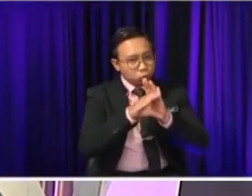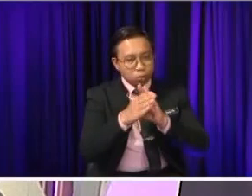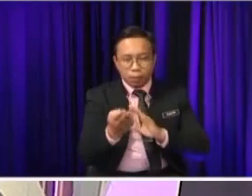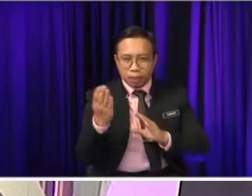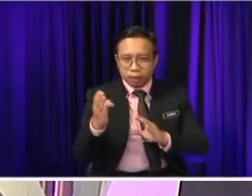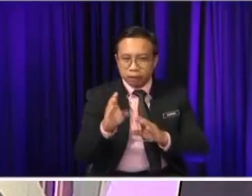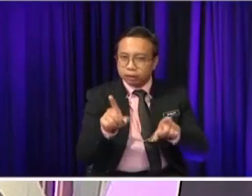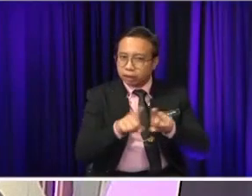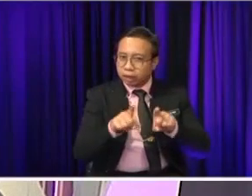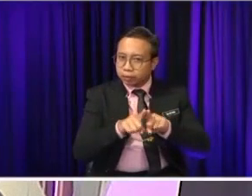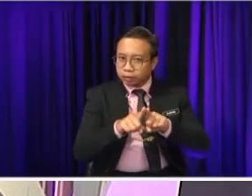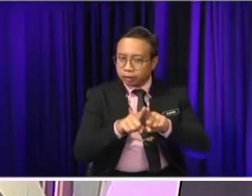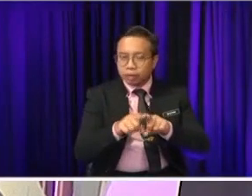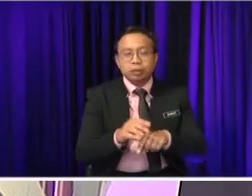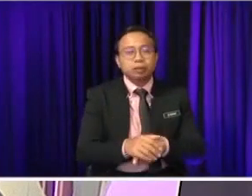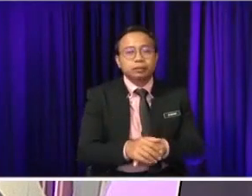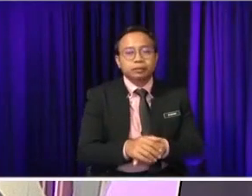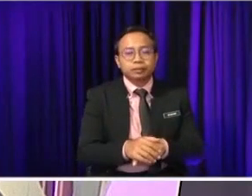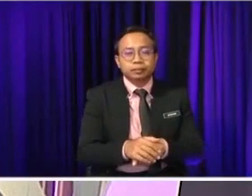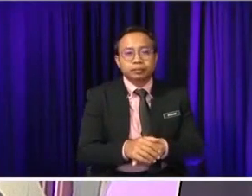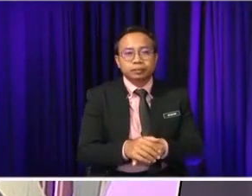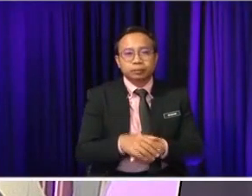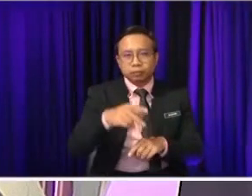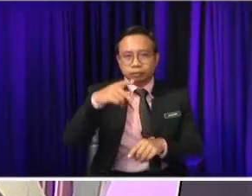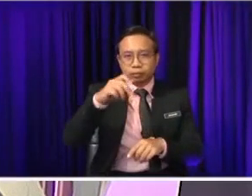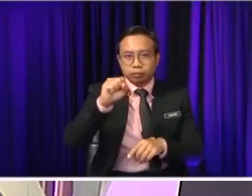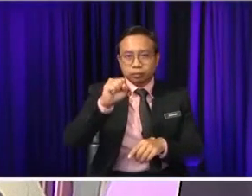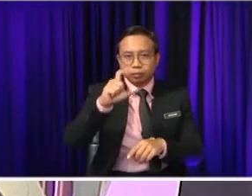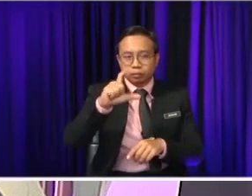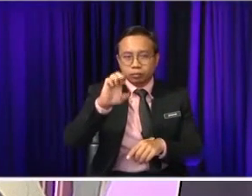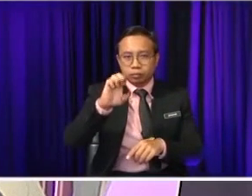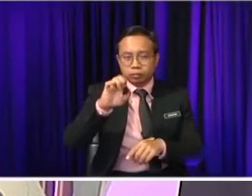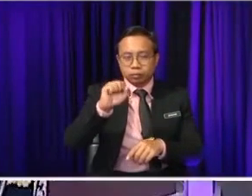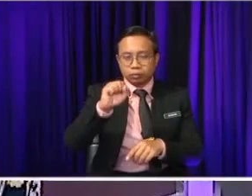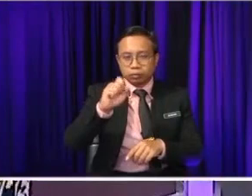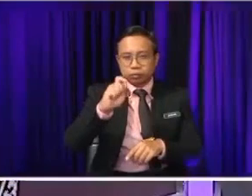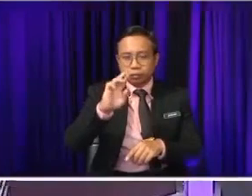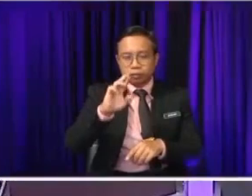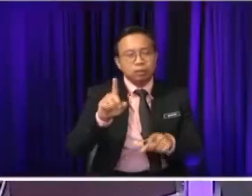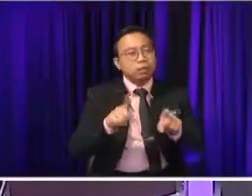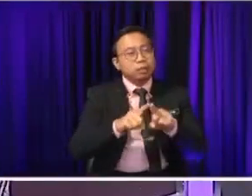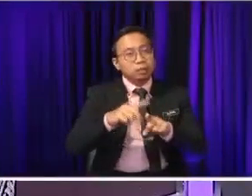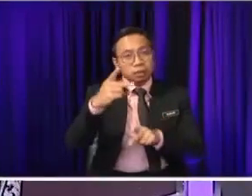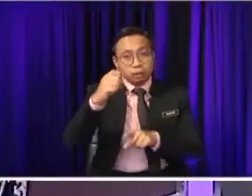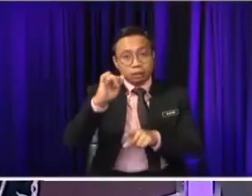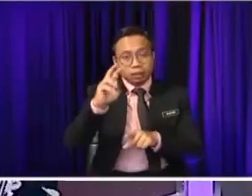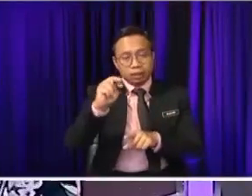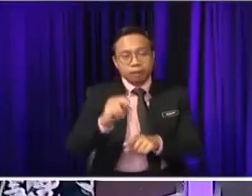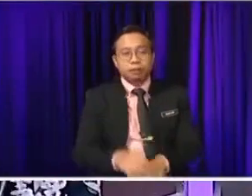terpulin seperti ini selalu ini dia seperti macam kain sedikit